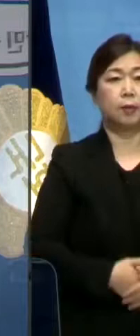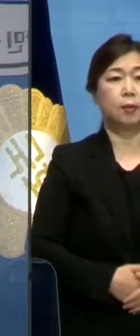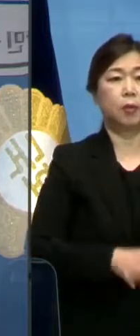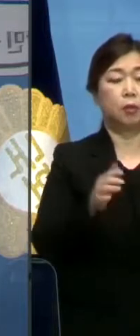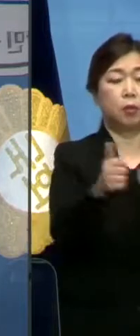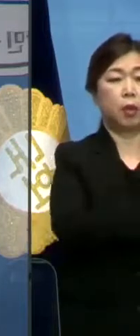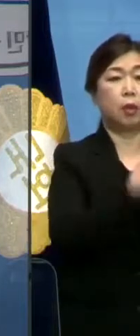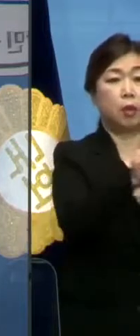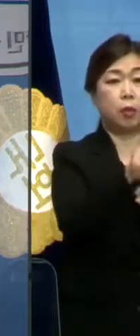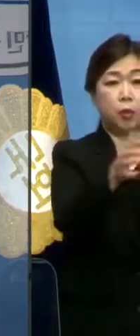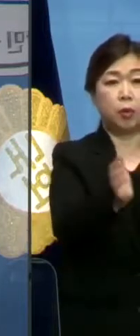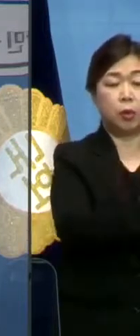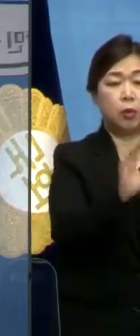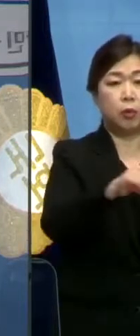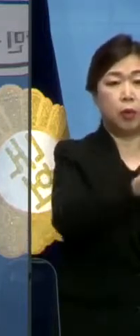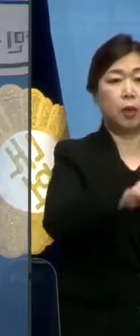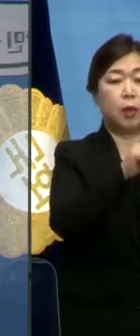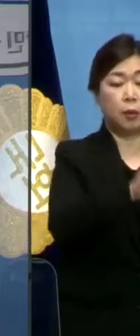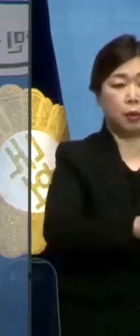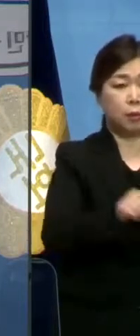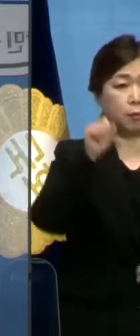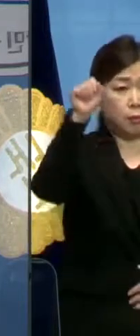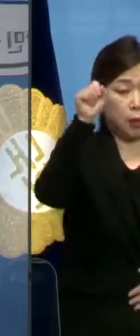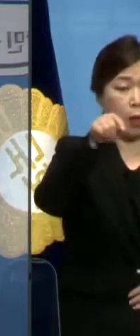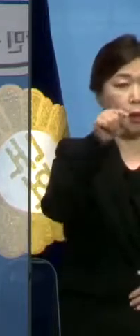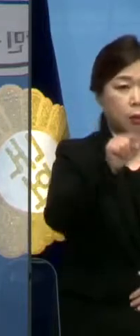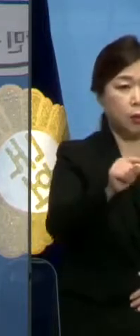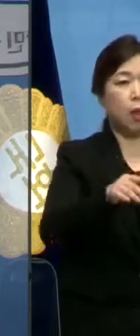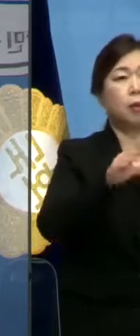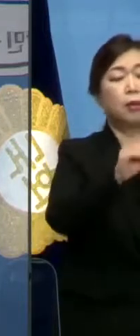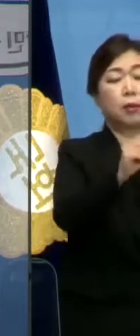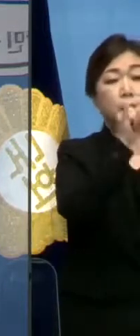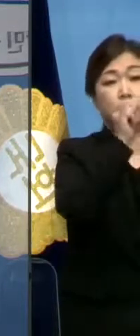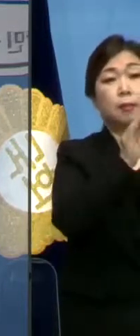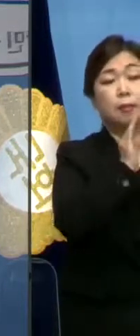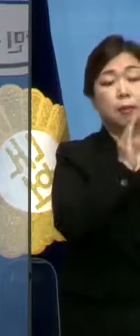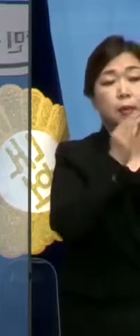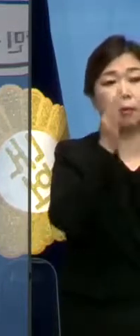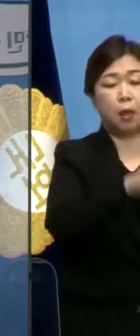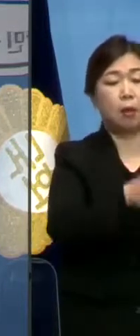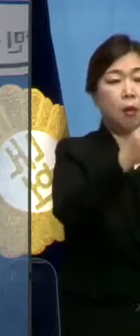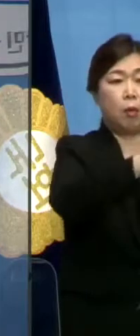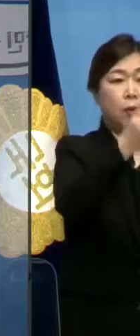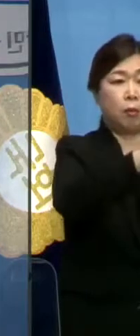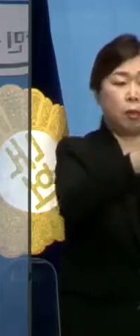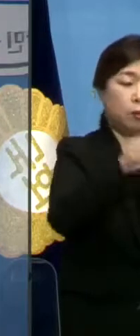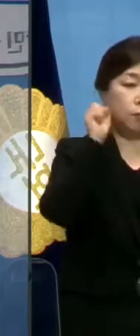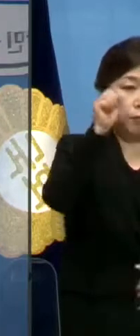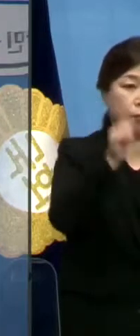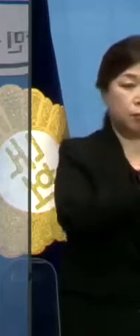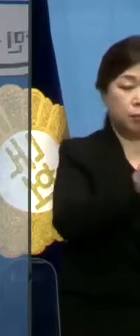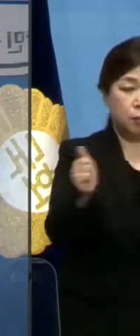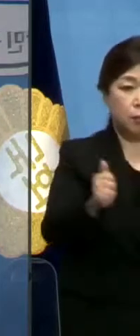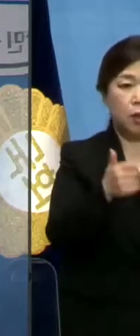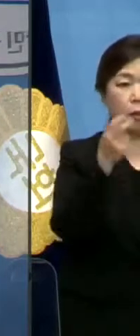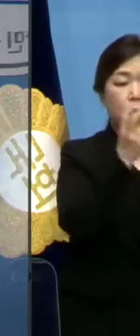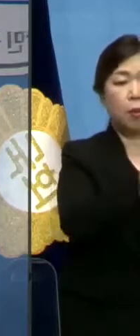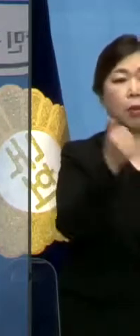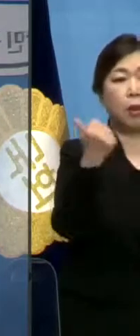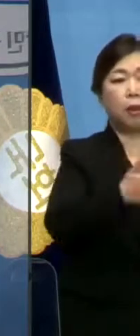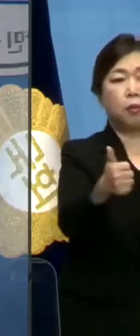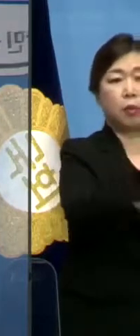국회 사무처는 국회 내에 피켓을 드는 것이 금지되어 있는데 세 분의 농성자들이 법사위 회의장